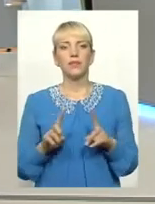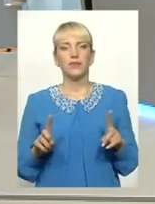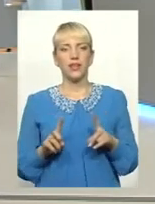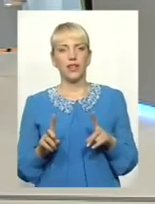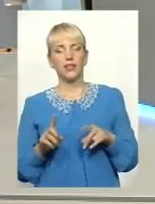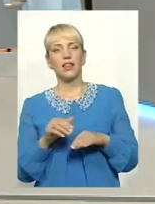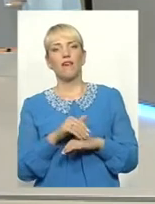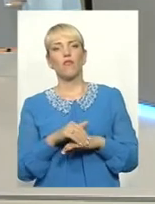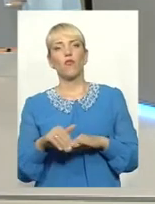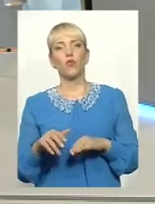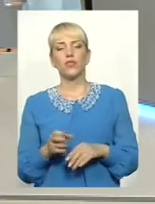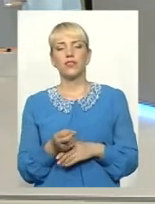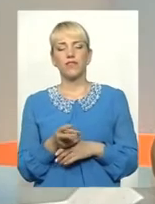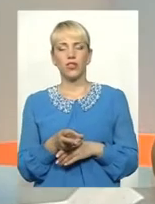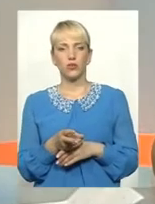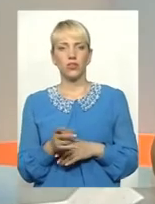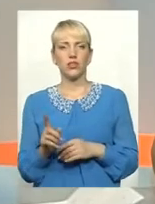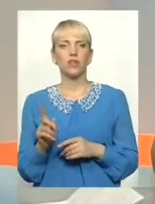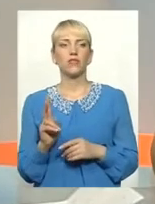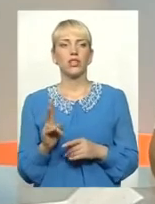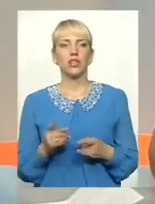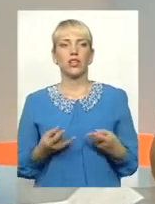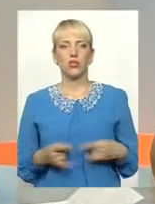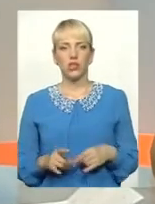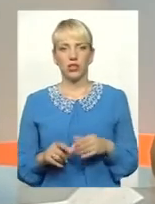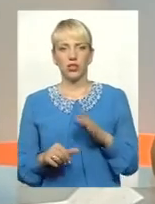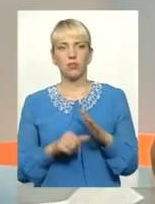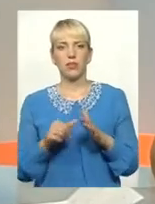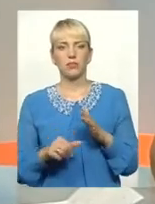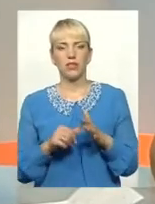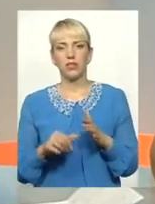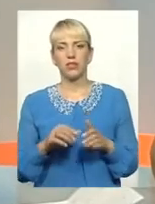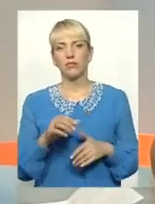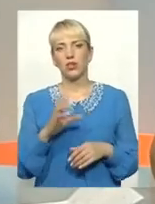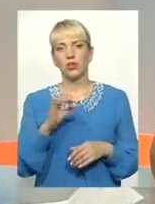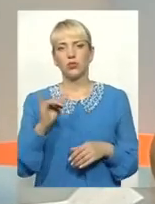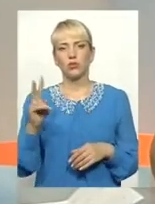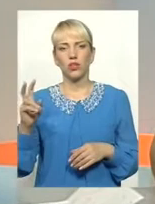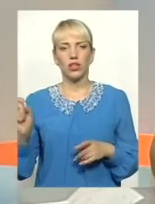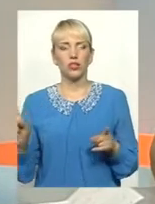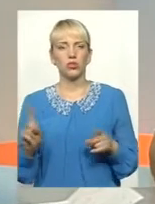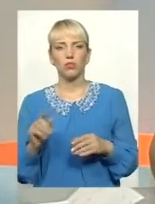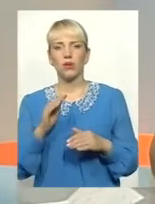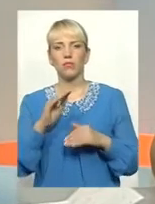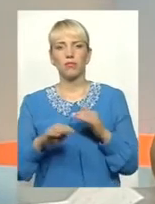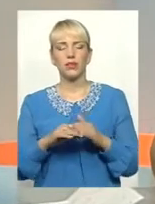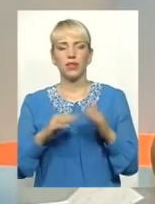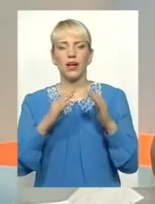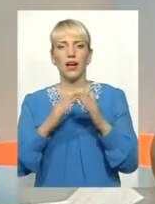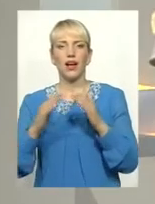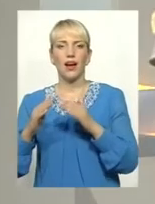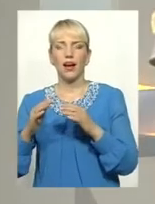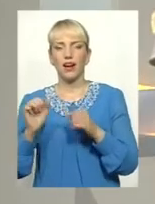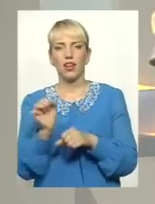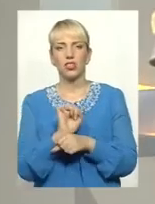на вулиці викинуті, або яких народила бездомна сука, щоб вони там десь під гаражами і під колесами